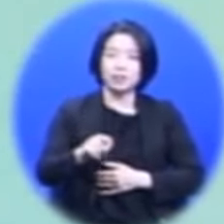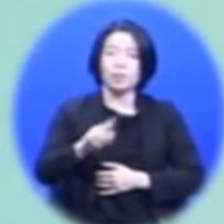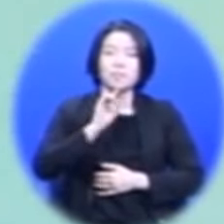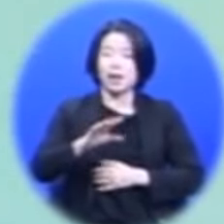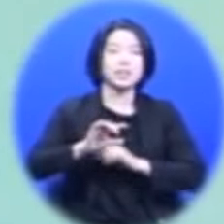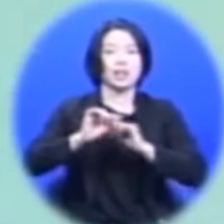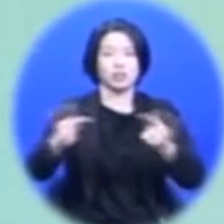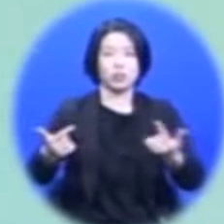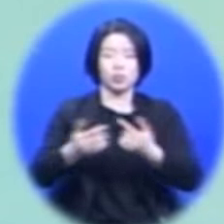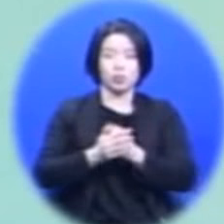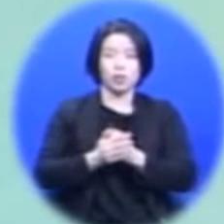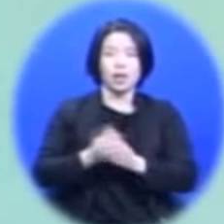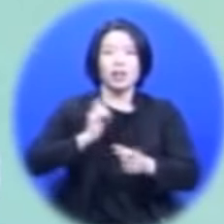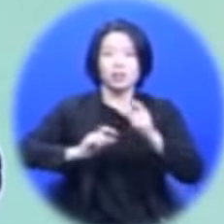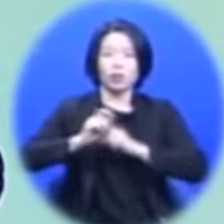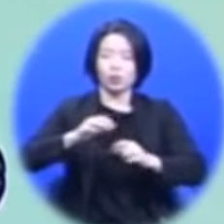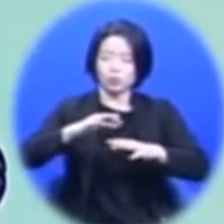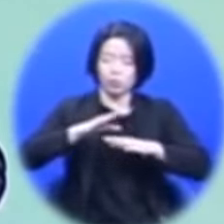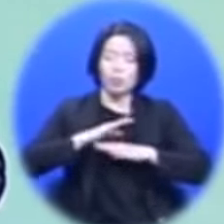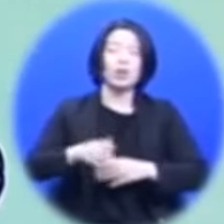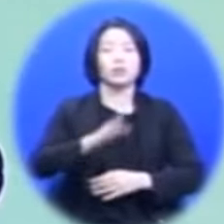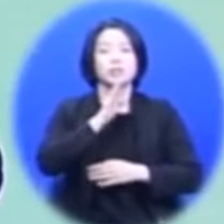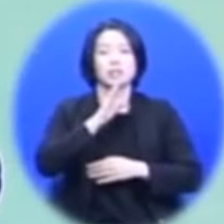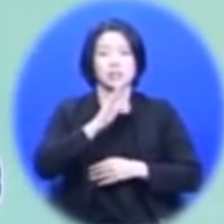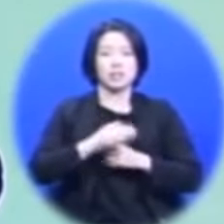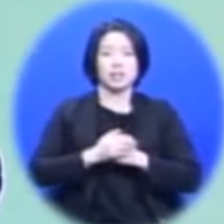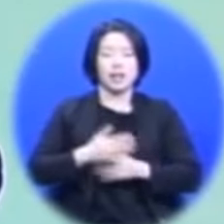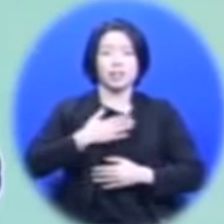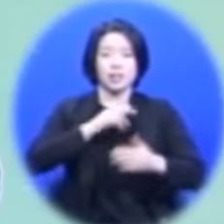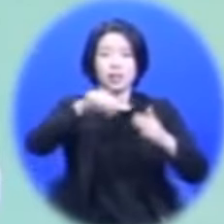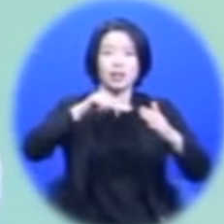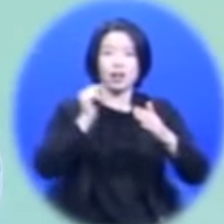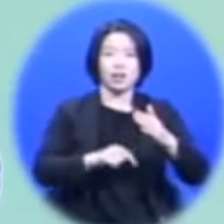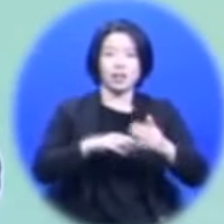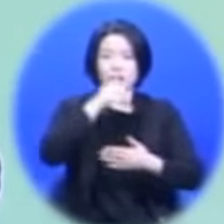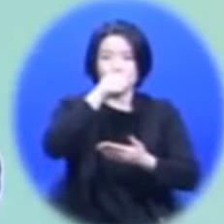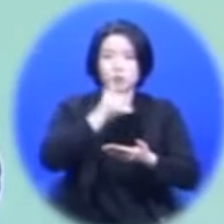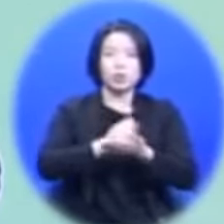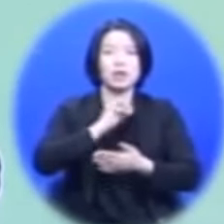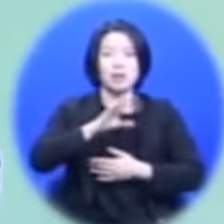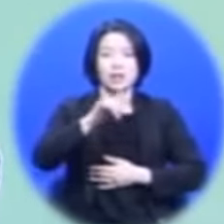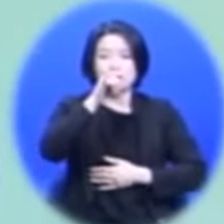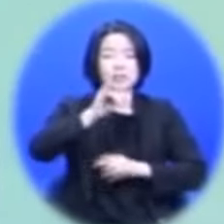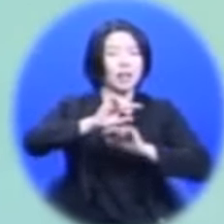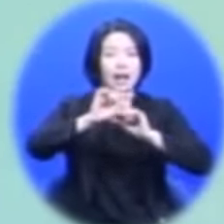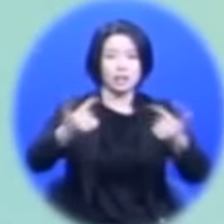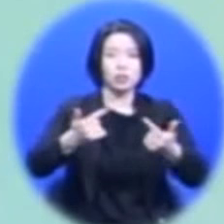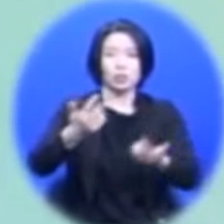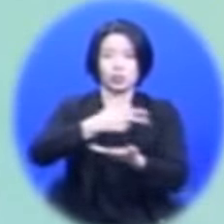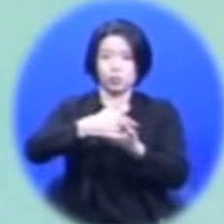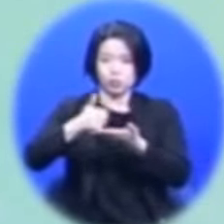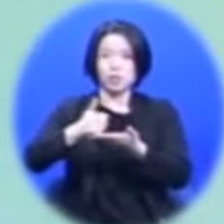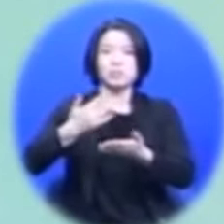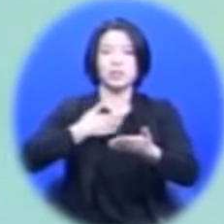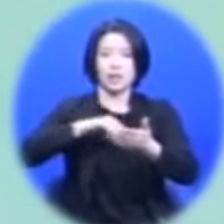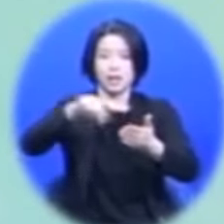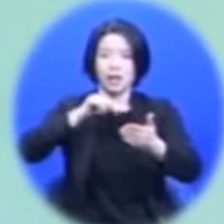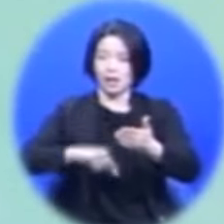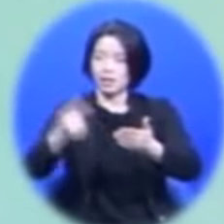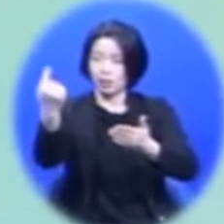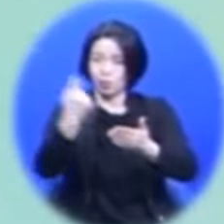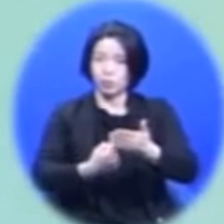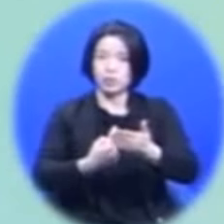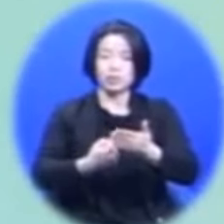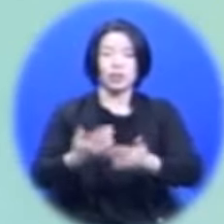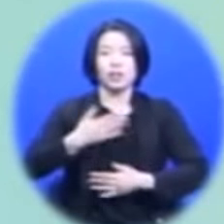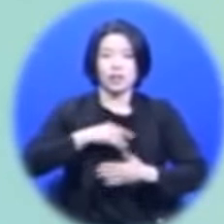아니고 더 놀라운 사실이 내 안에 죄만 있는 것이 아니라 주님이 내 안에 오셔서